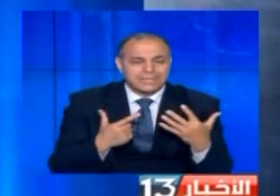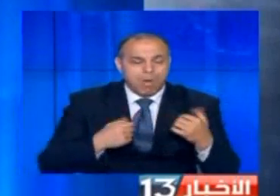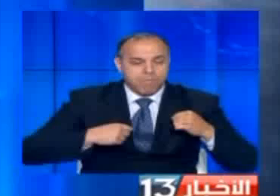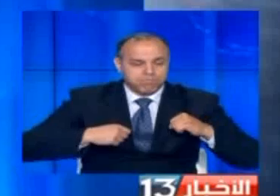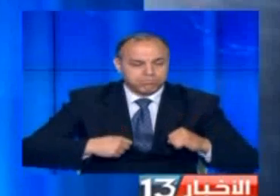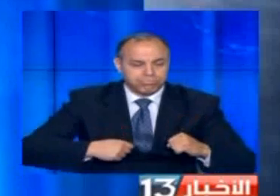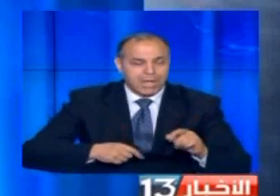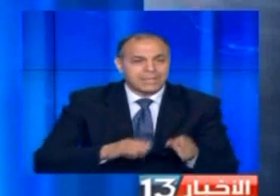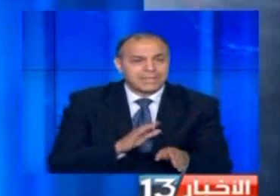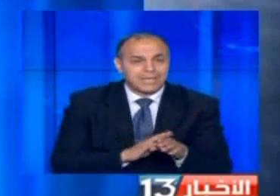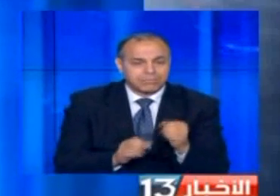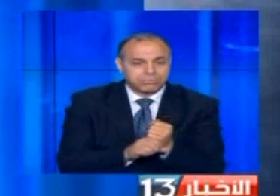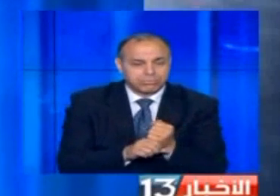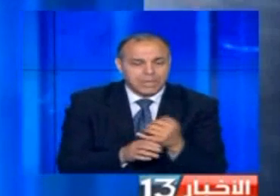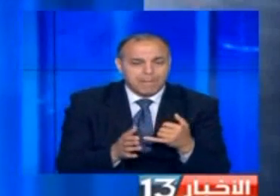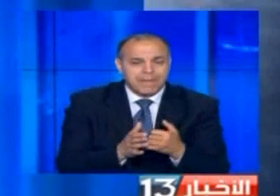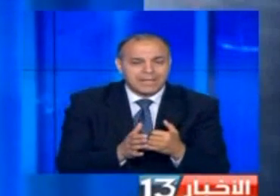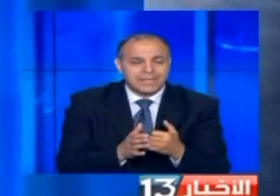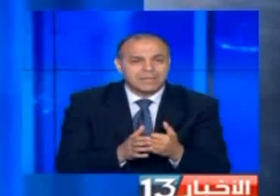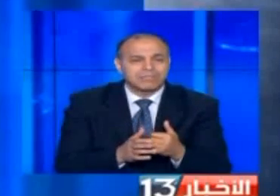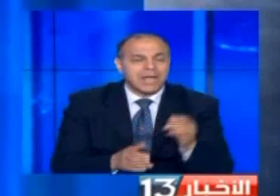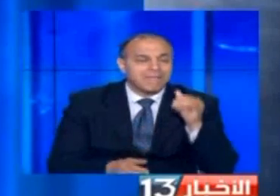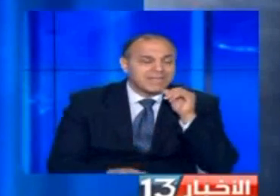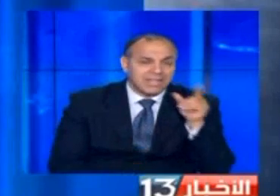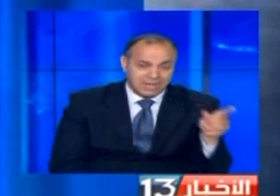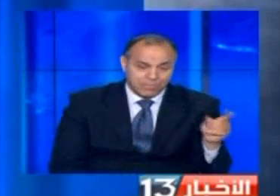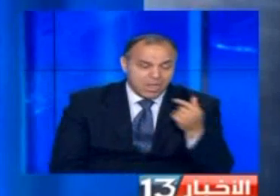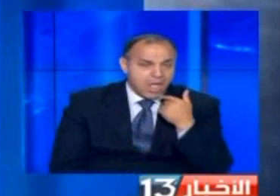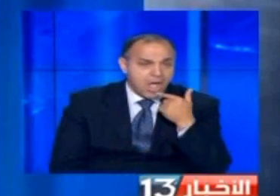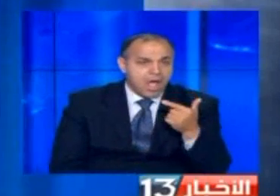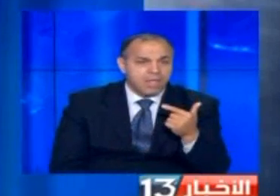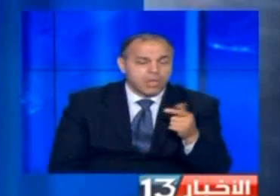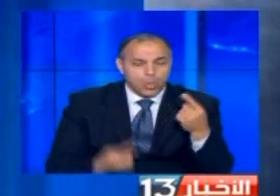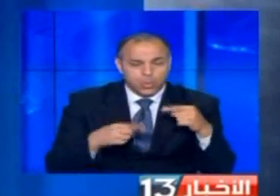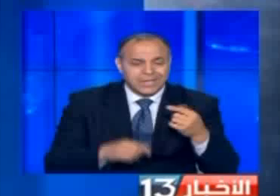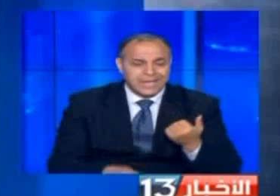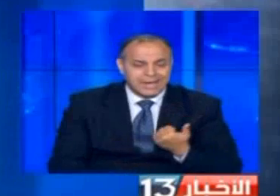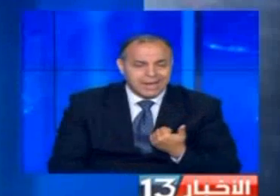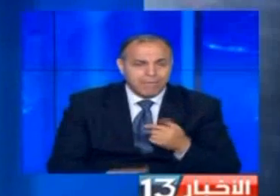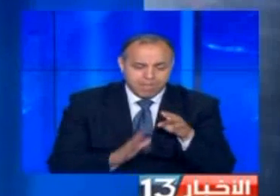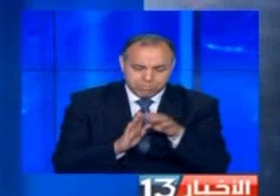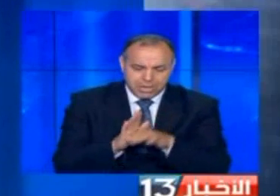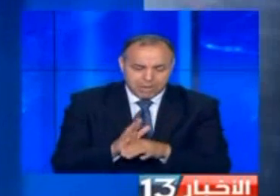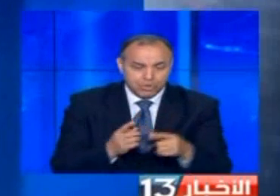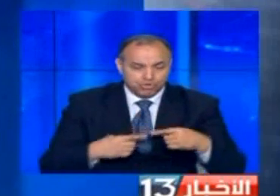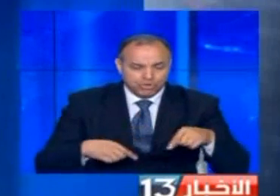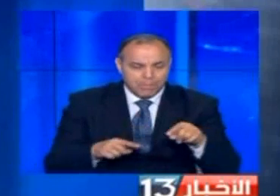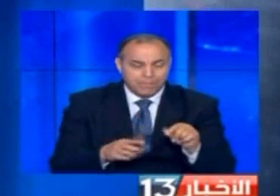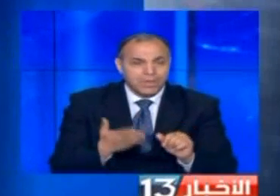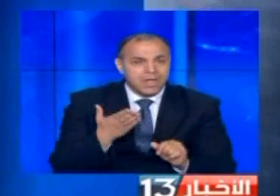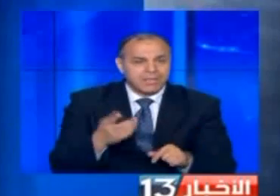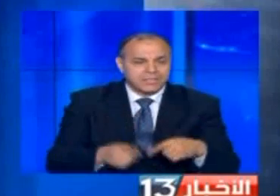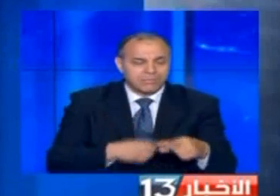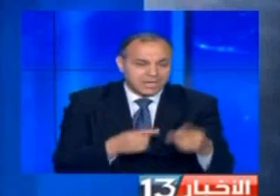الكبار التي تنطلق اشغالها بمدينه تاورمينا الايطاليه ويتقى ملف مكافحه الارهاب على جدول اعمال القمه التي